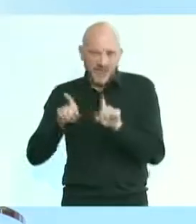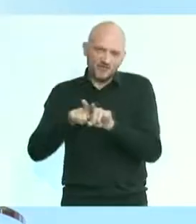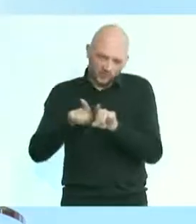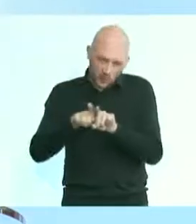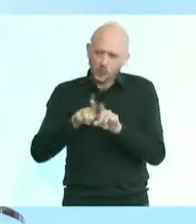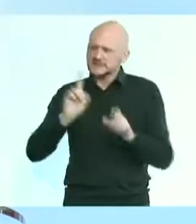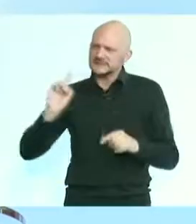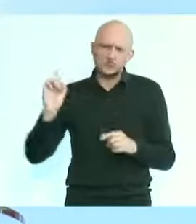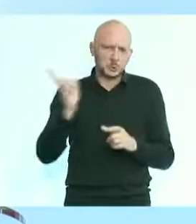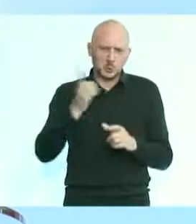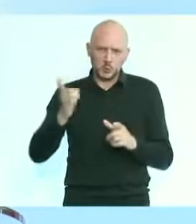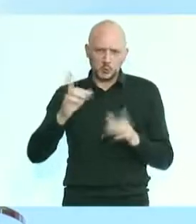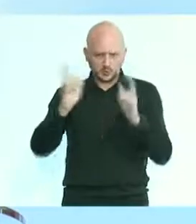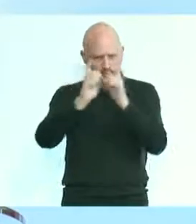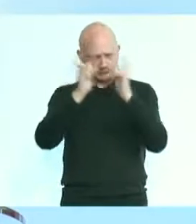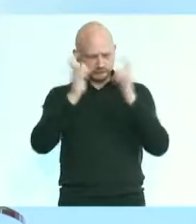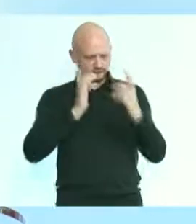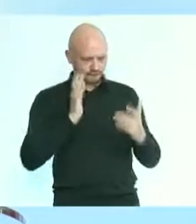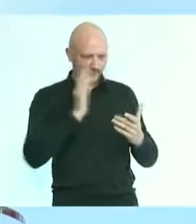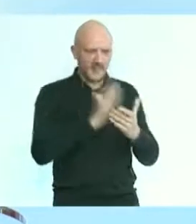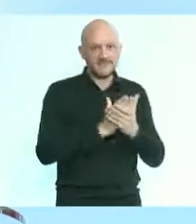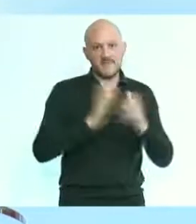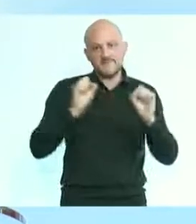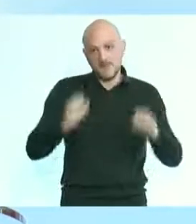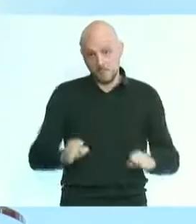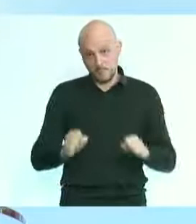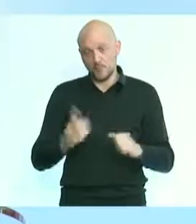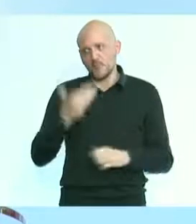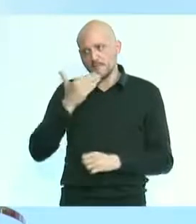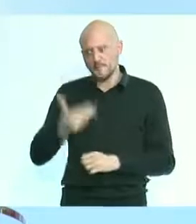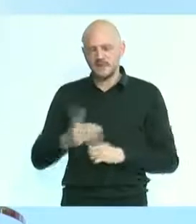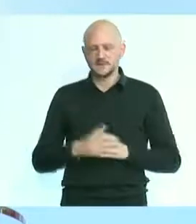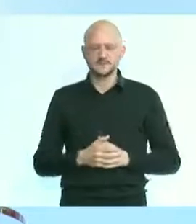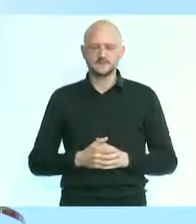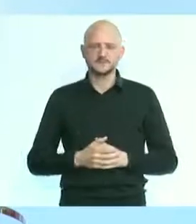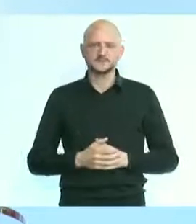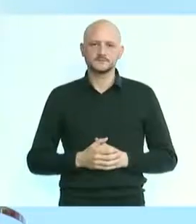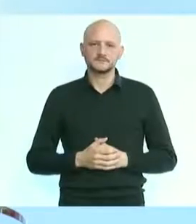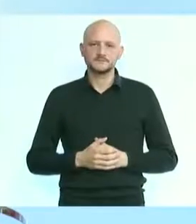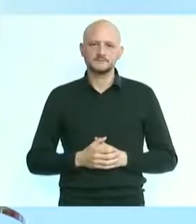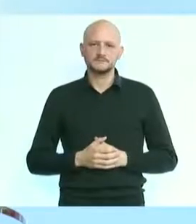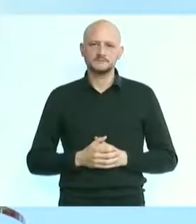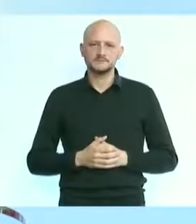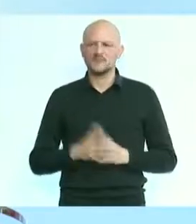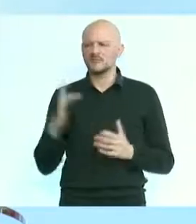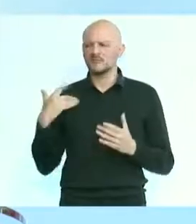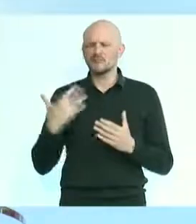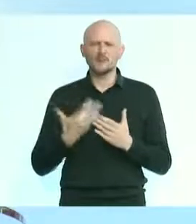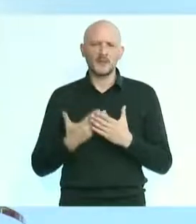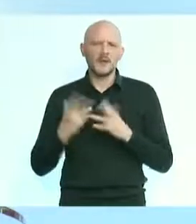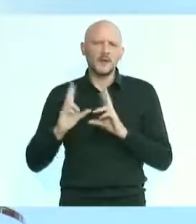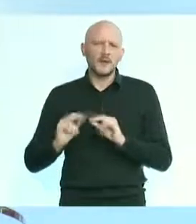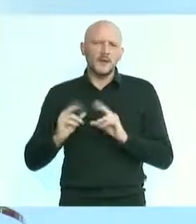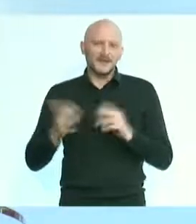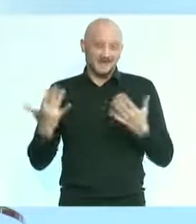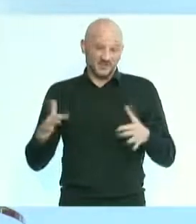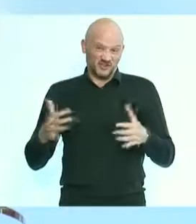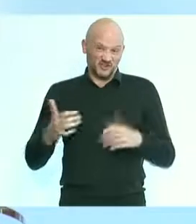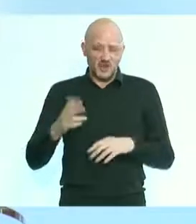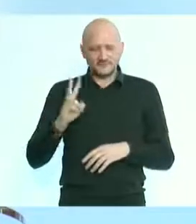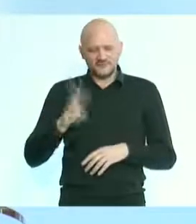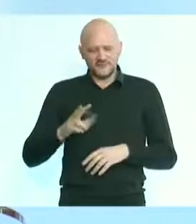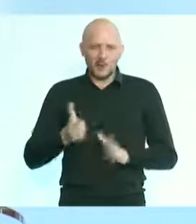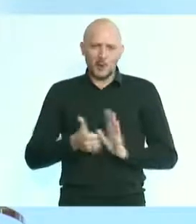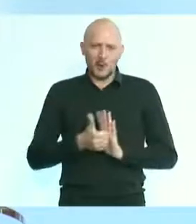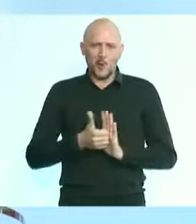du handicap. Donc beaucoup de choses ont déjà été dites. Mon rôle ce matin, ça va être très bref. C'est simplement de